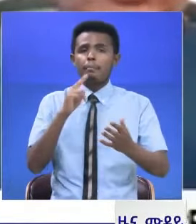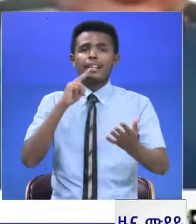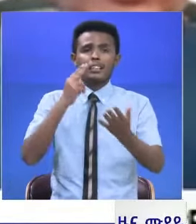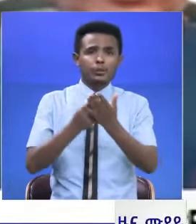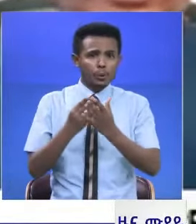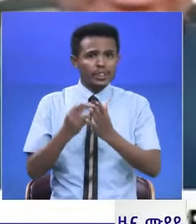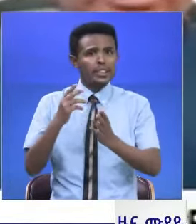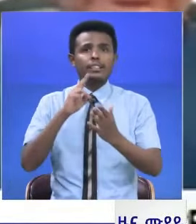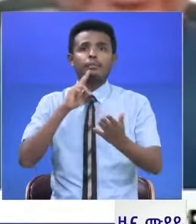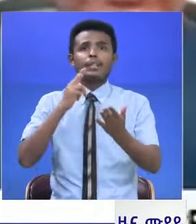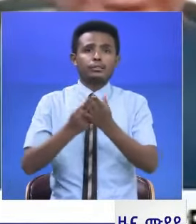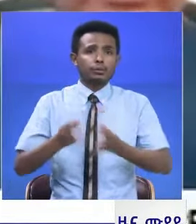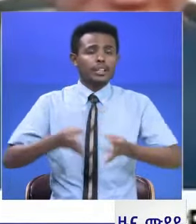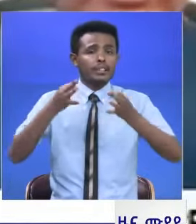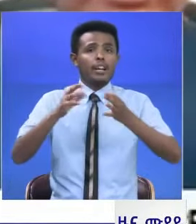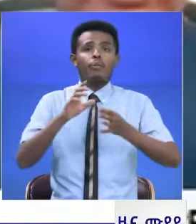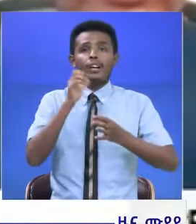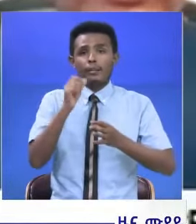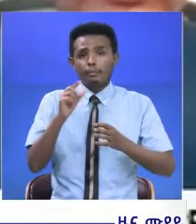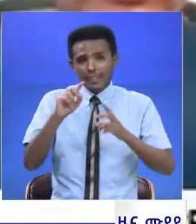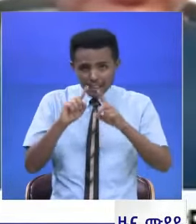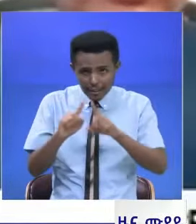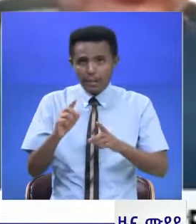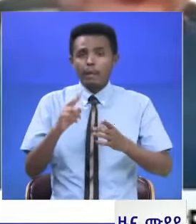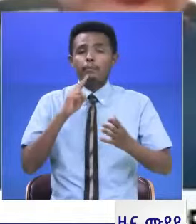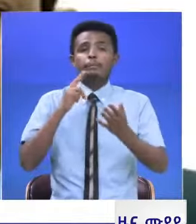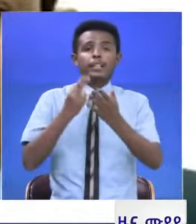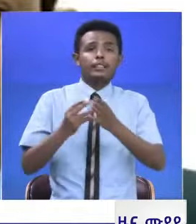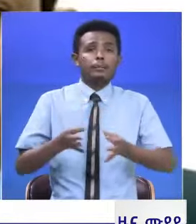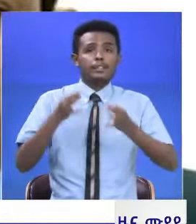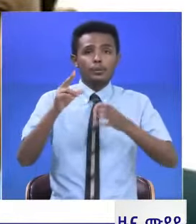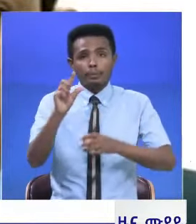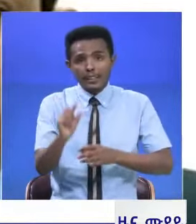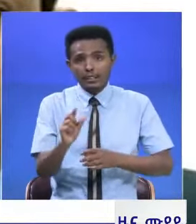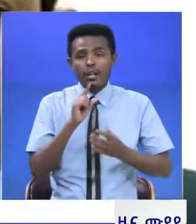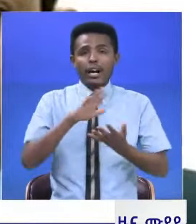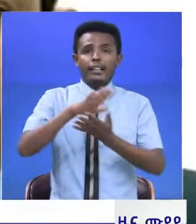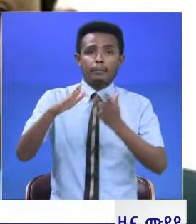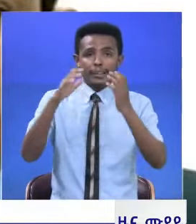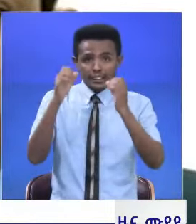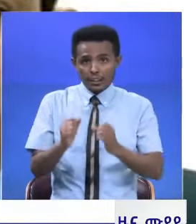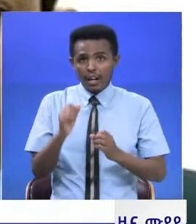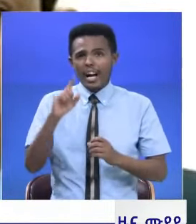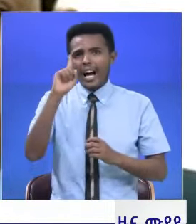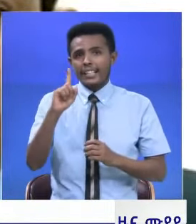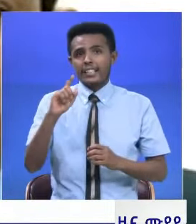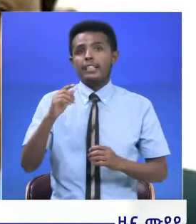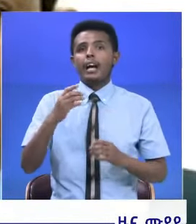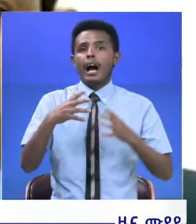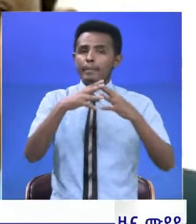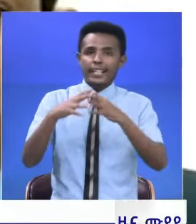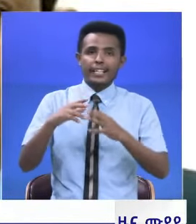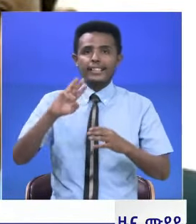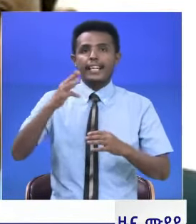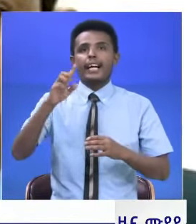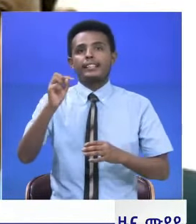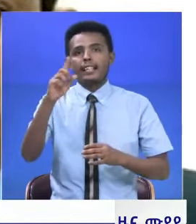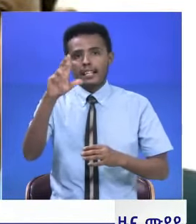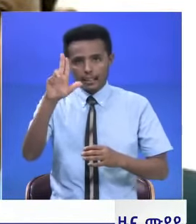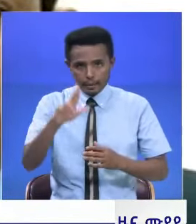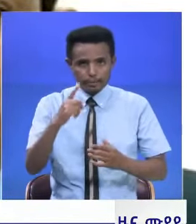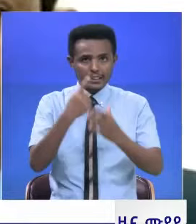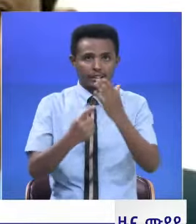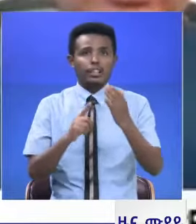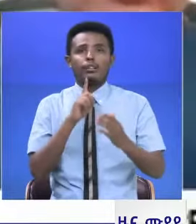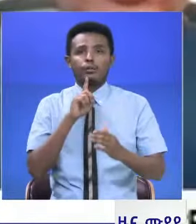አይደለም። ቢዘገቡም በጥቂቱ ነው። ድርጅቱን አሽባሪ ለማለት የቻሉት እንኳን አንድ የአሜሪካ ሴናተር ብቻ ናቸው። አዘጋገቡም ለአንድ ወገን